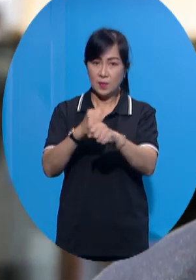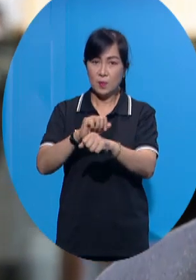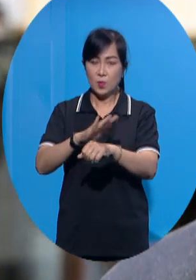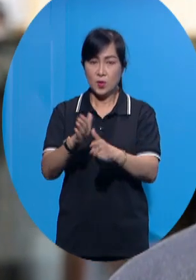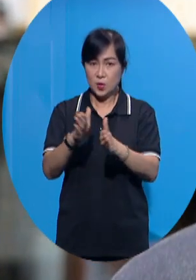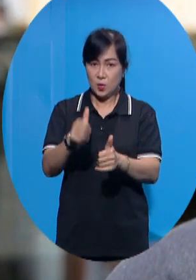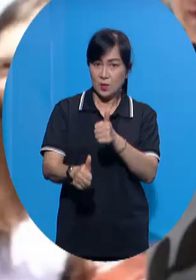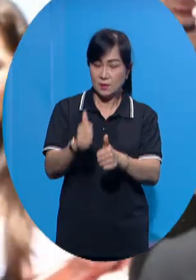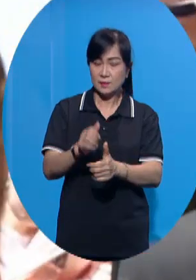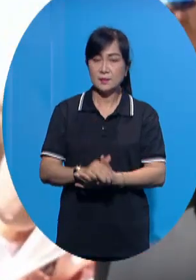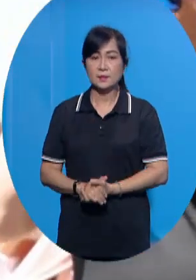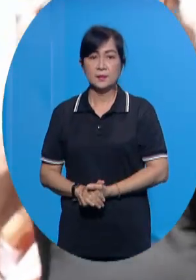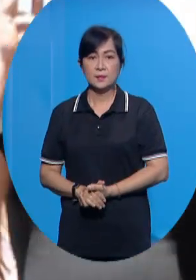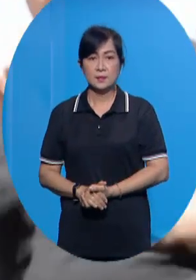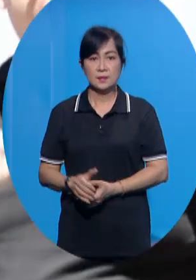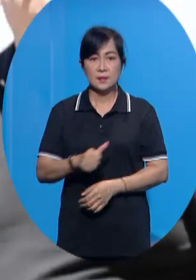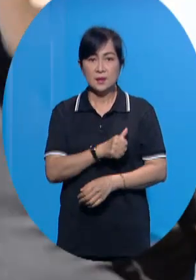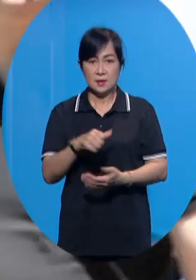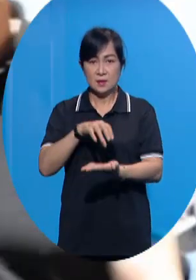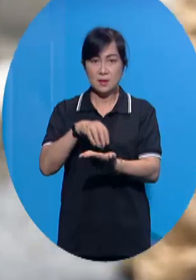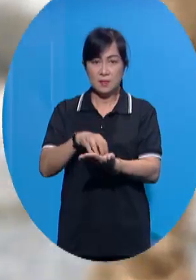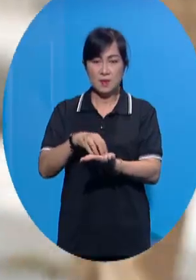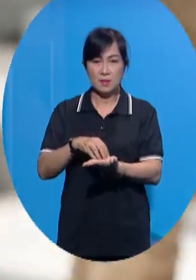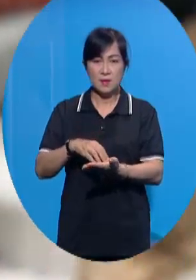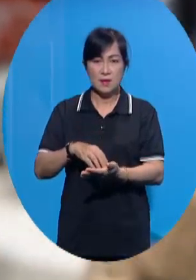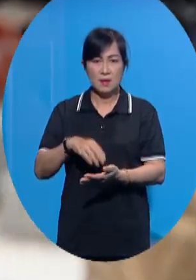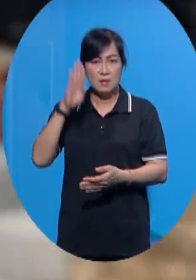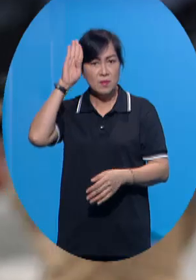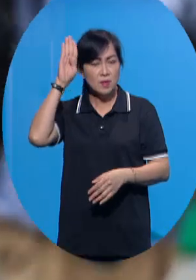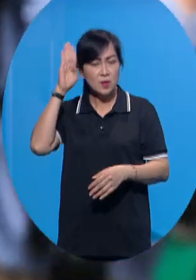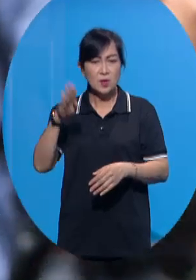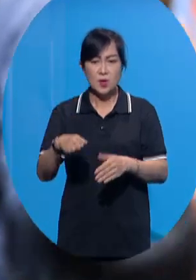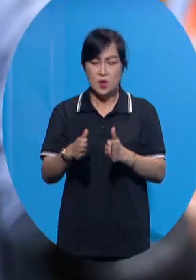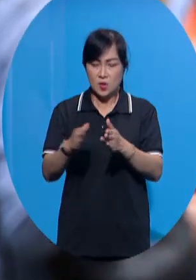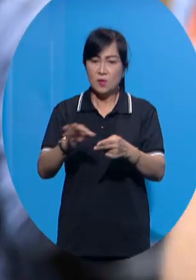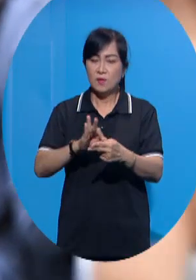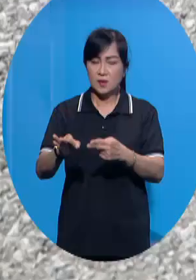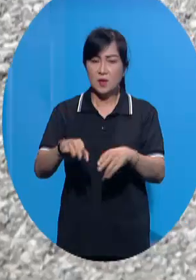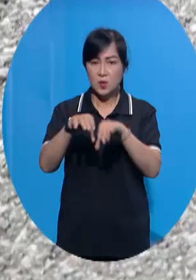hơn. Người dân địa phương thì phàn nàn khi phải chứng kiến nhiều vấn đề ở núi Phú Sĩ,